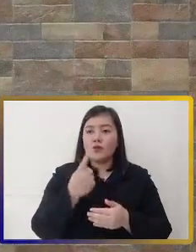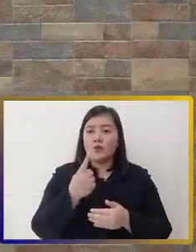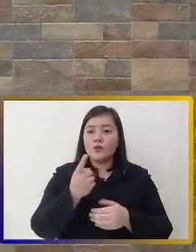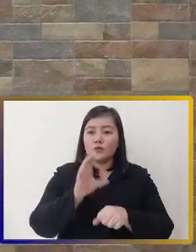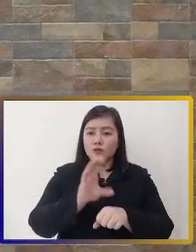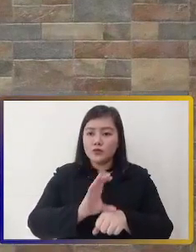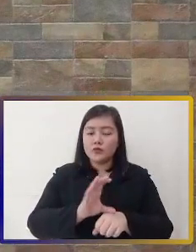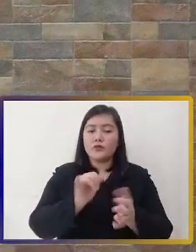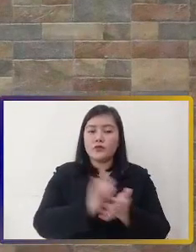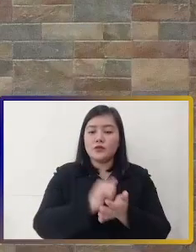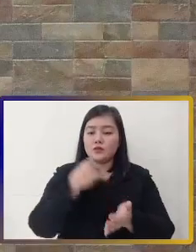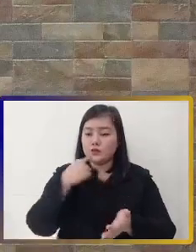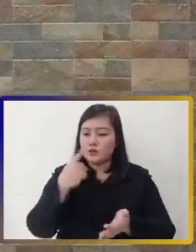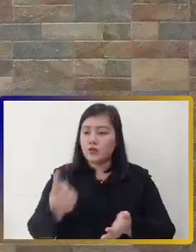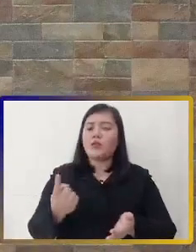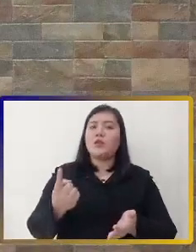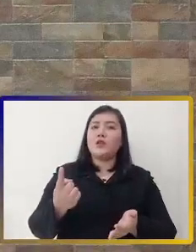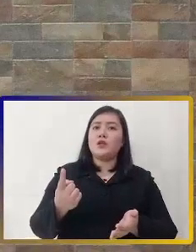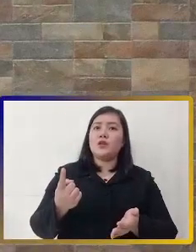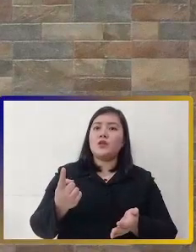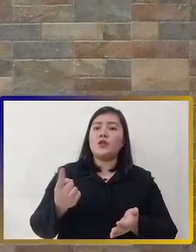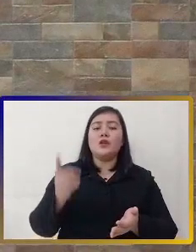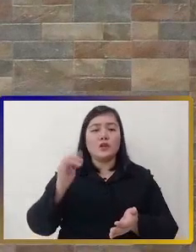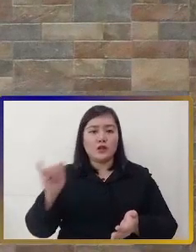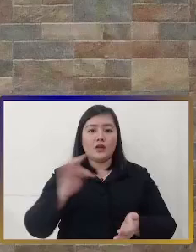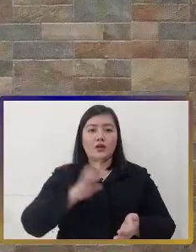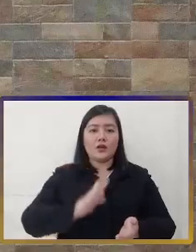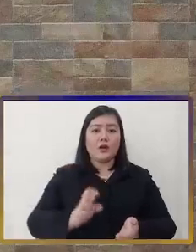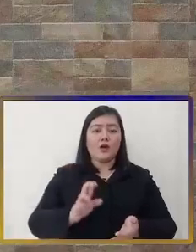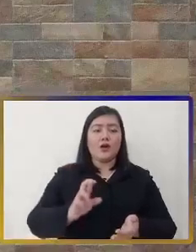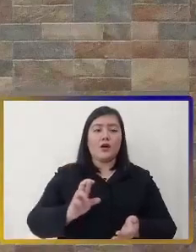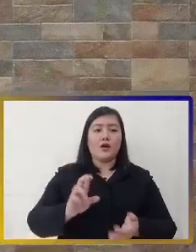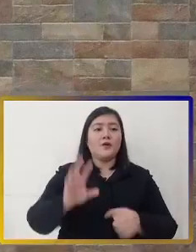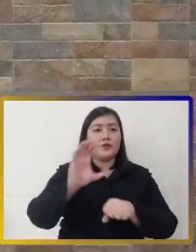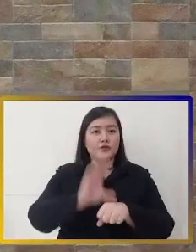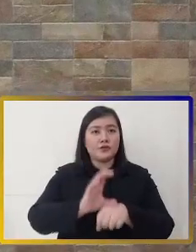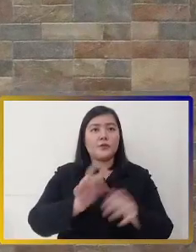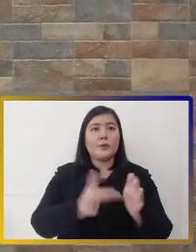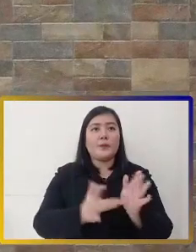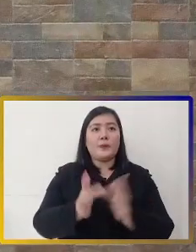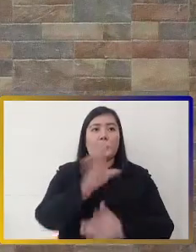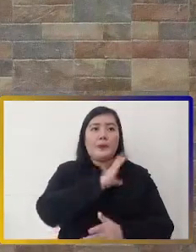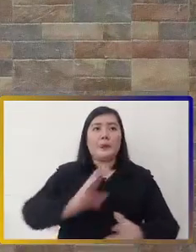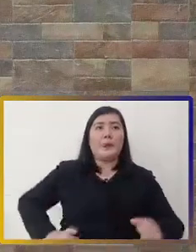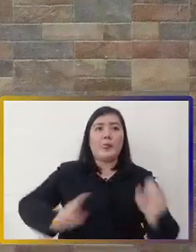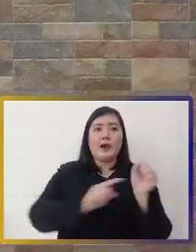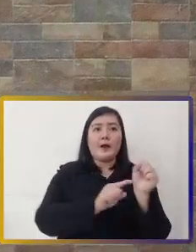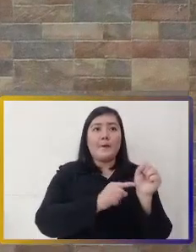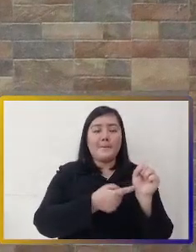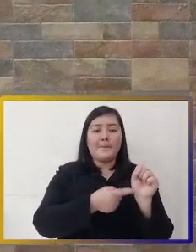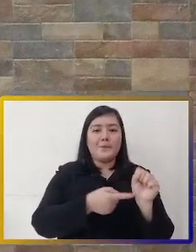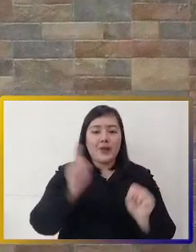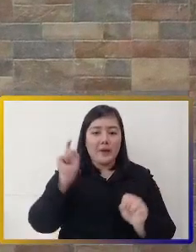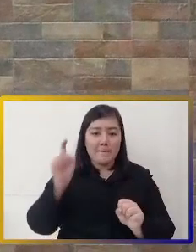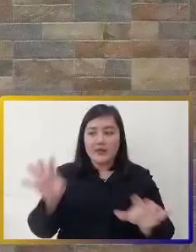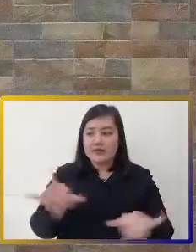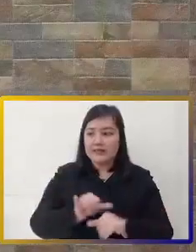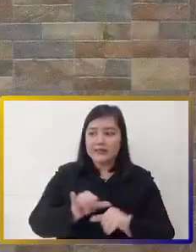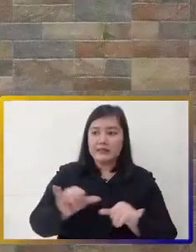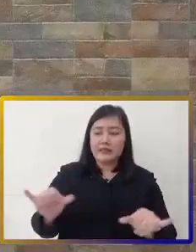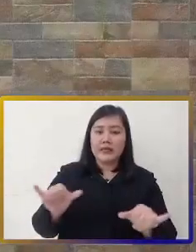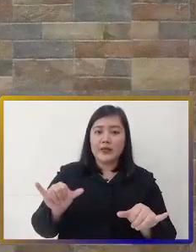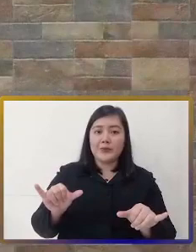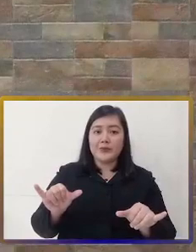built. Kailangan yan ay characterized na it is in the same form at ng New Testament, nasa New